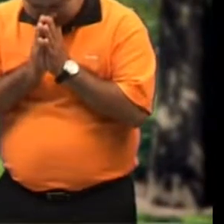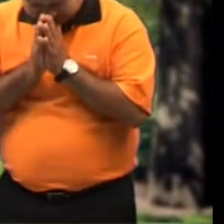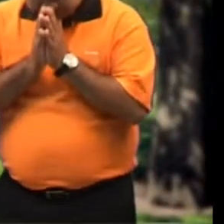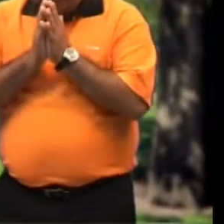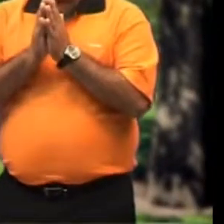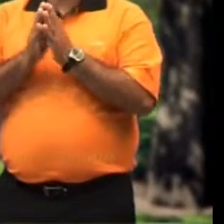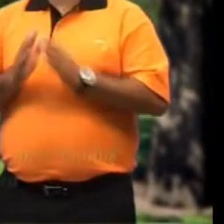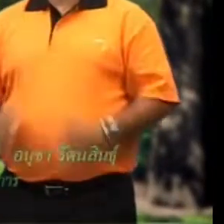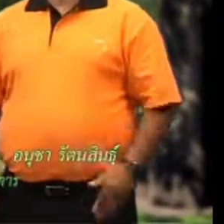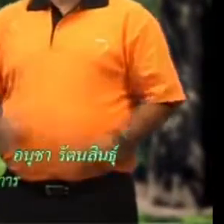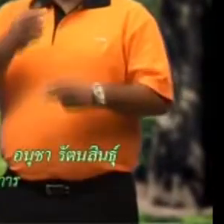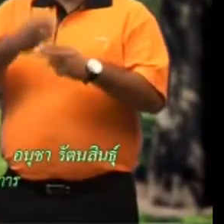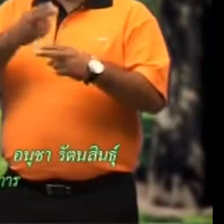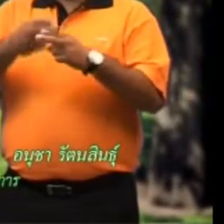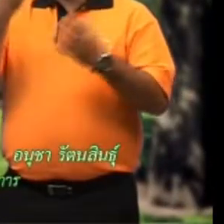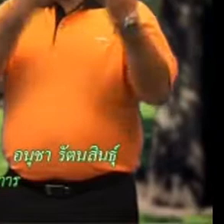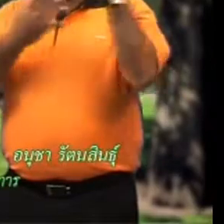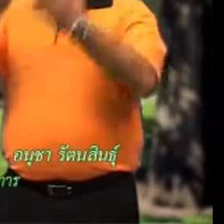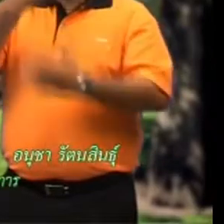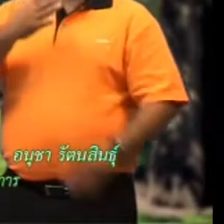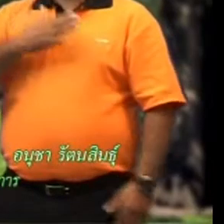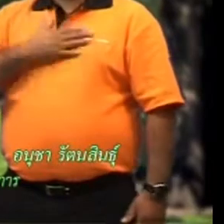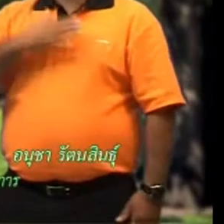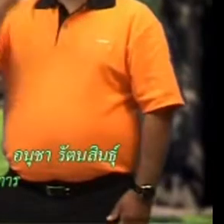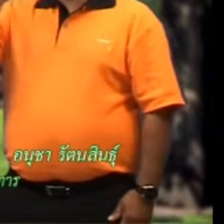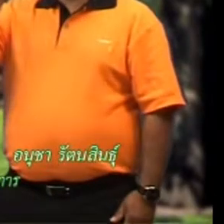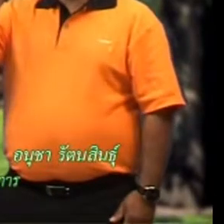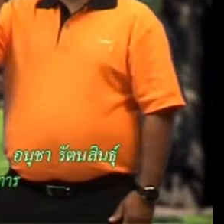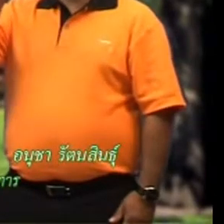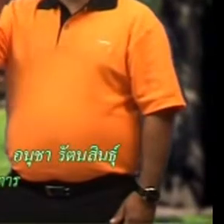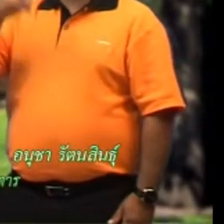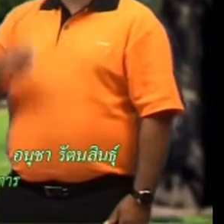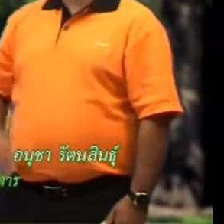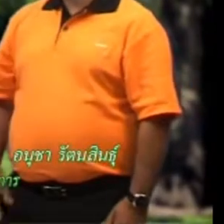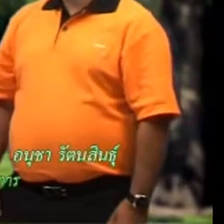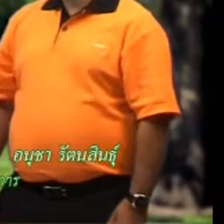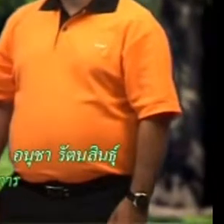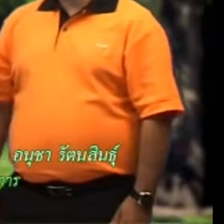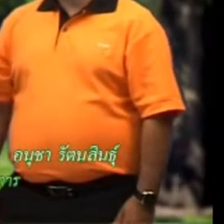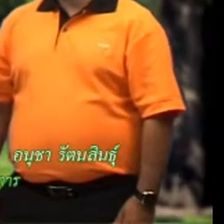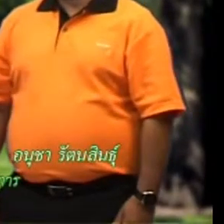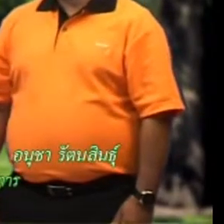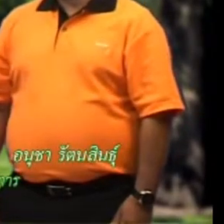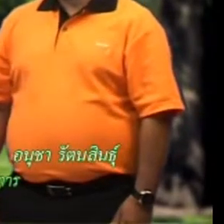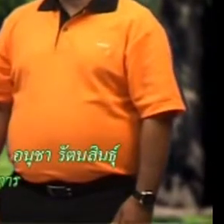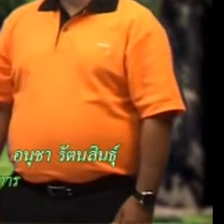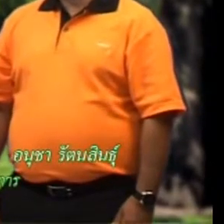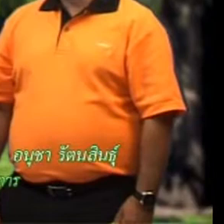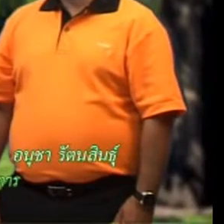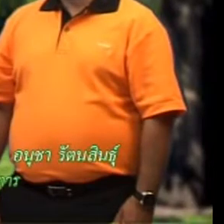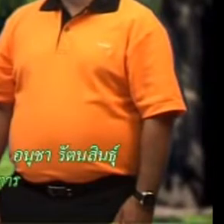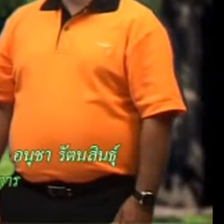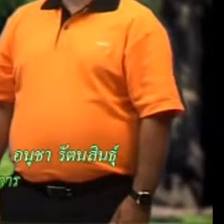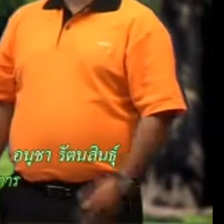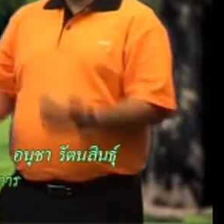สวัส ส ดี วั ค ส รั ด บ ีค่ะ ผมอนุชารัตนศิลป์ครับ ดิฉันพันนิพาเภสัช